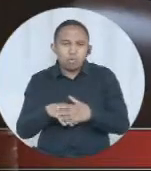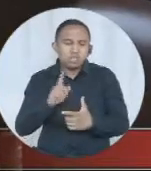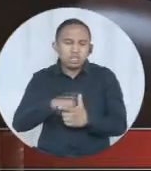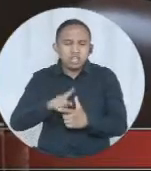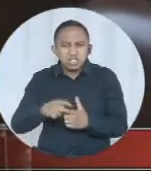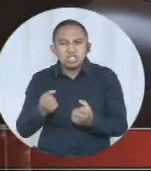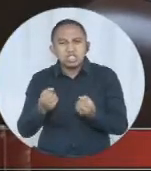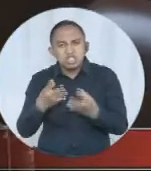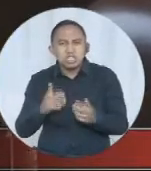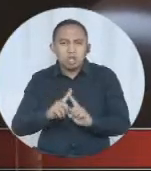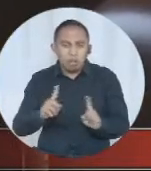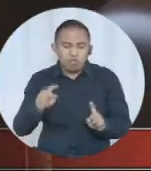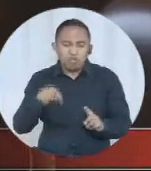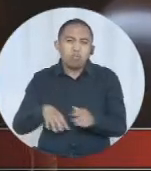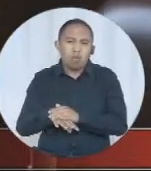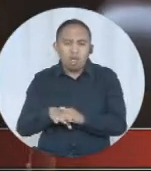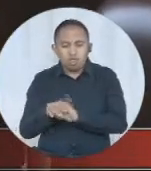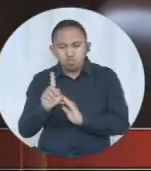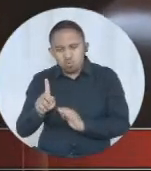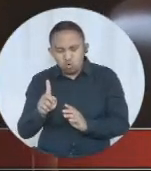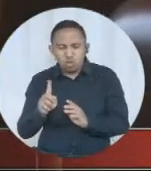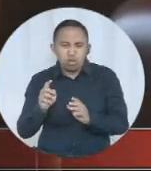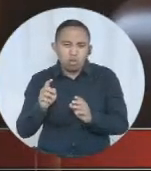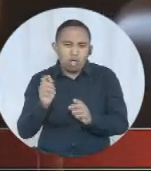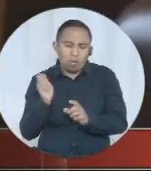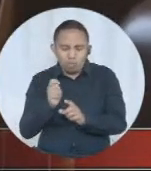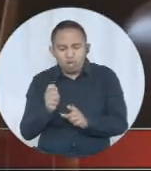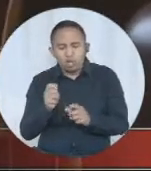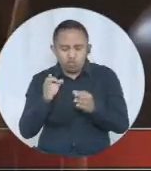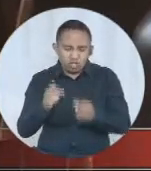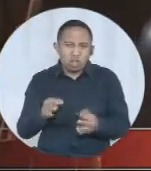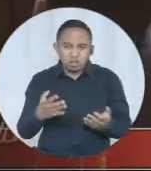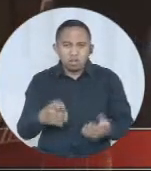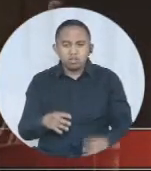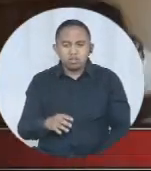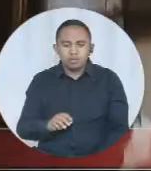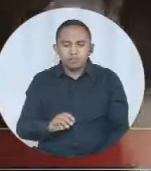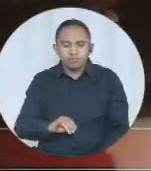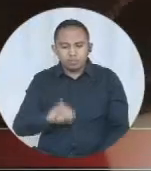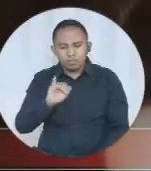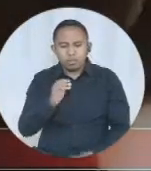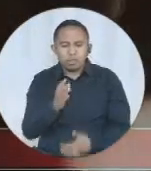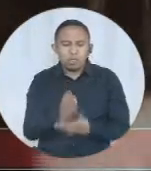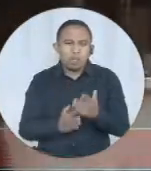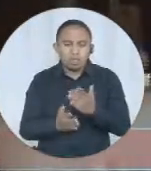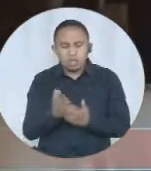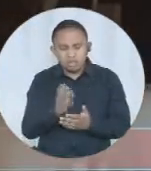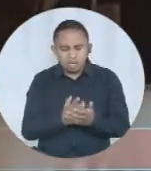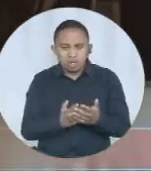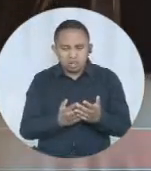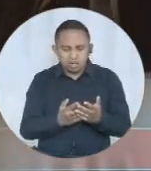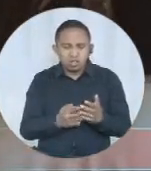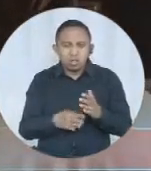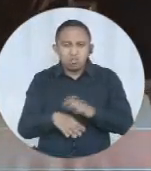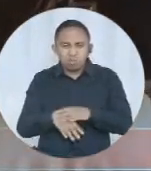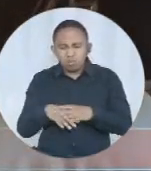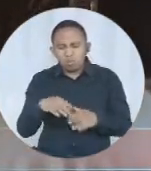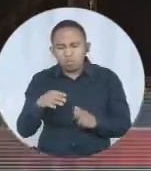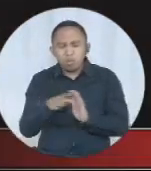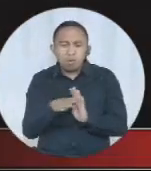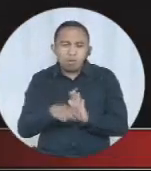tontolon'ny fahasalamana eto Madagasikara fiara-miasa izay mifantoka indrindra amin'ny fanataterana ny laharam-pamehan'ny governemanta malagasy